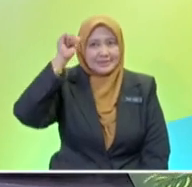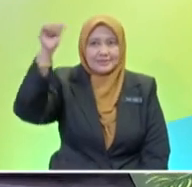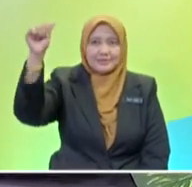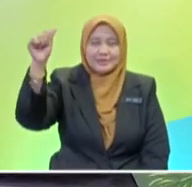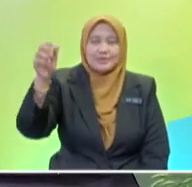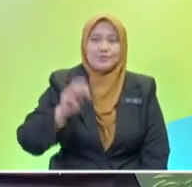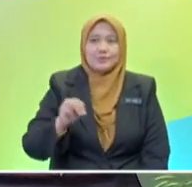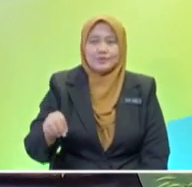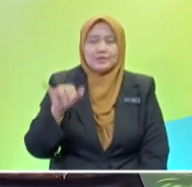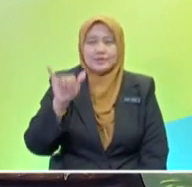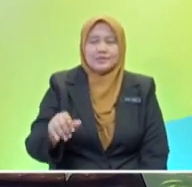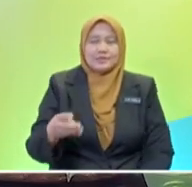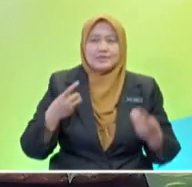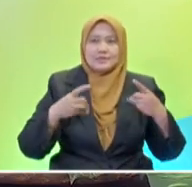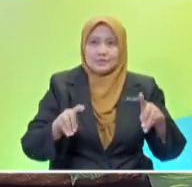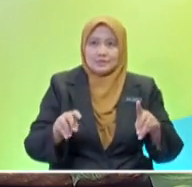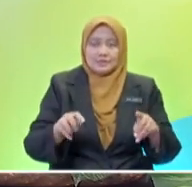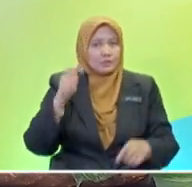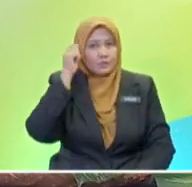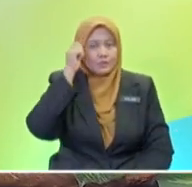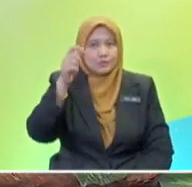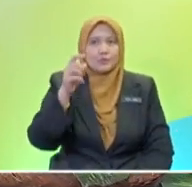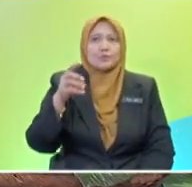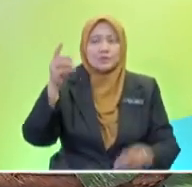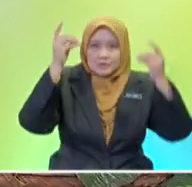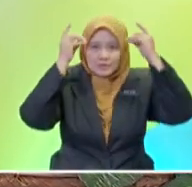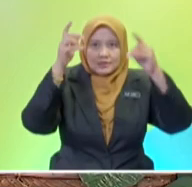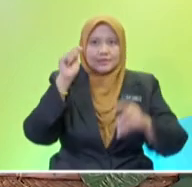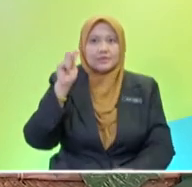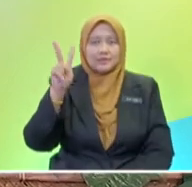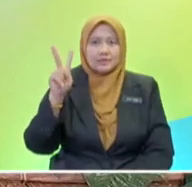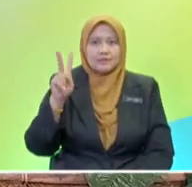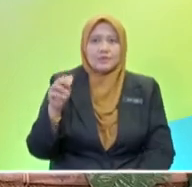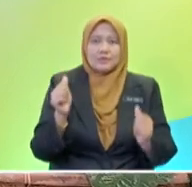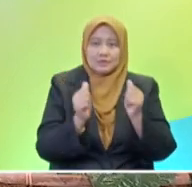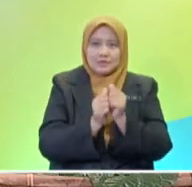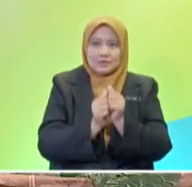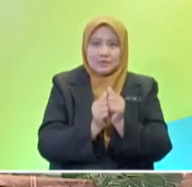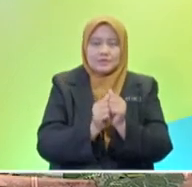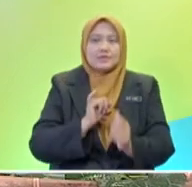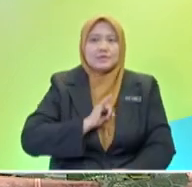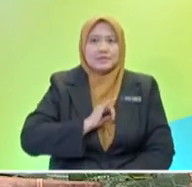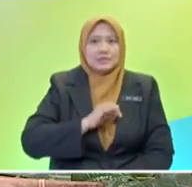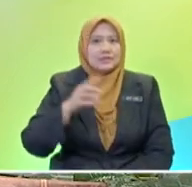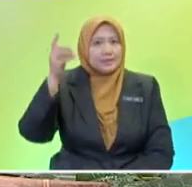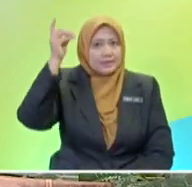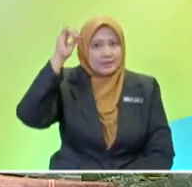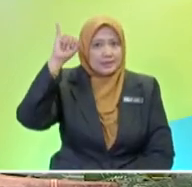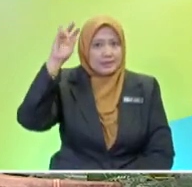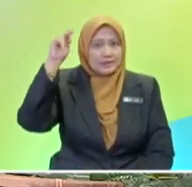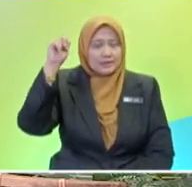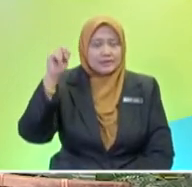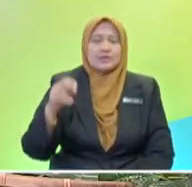Assalamualaikum murid-murid yang sedang menonton Didik TV KPM bersama dengan saya Din, dan untuk hari ini slot